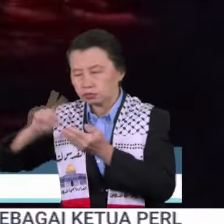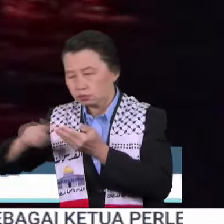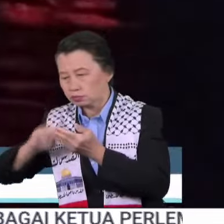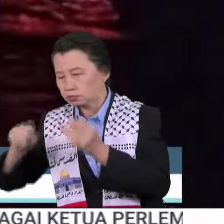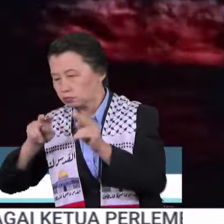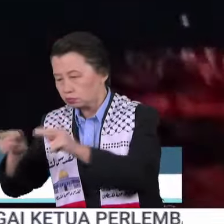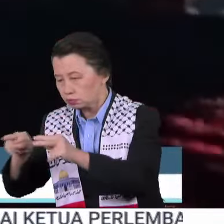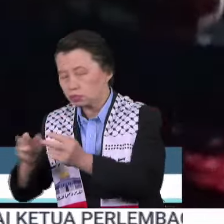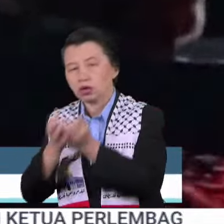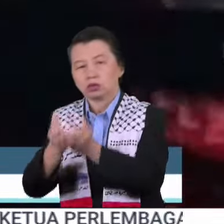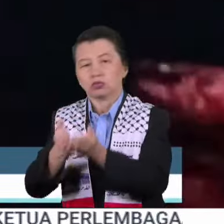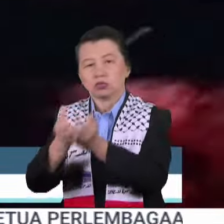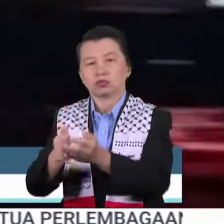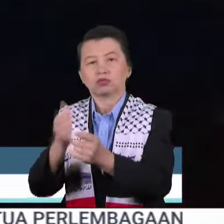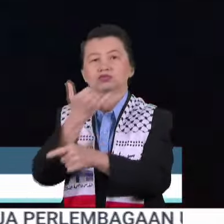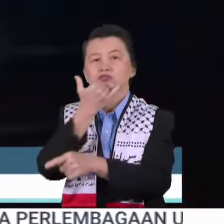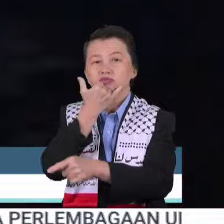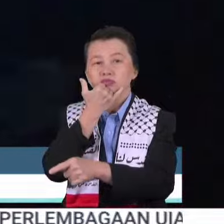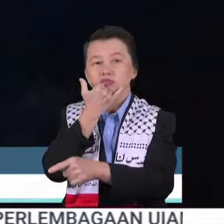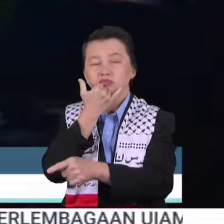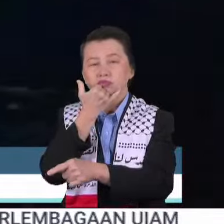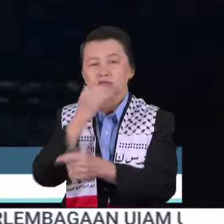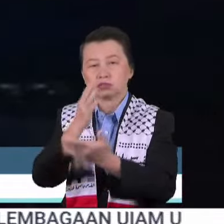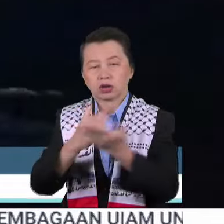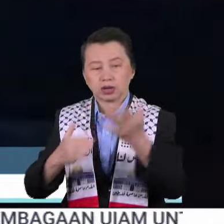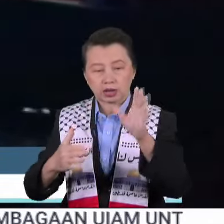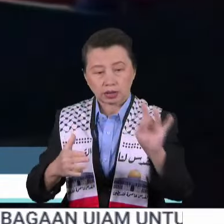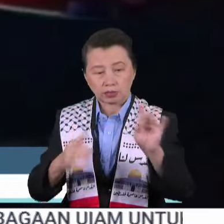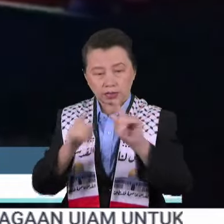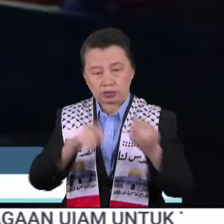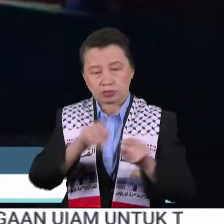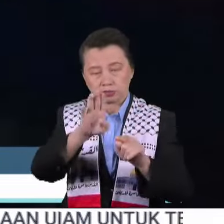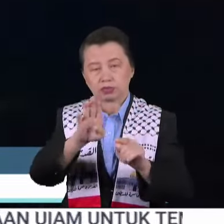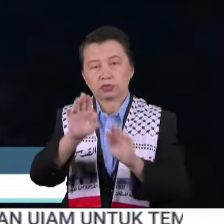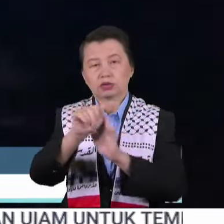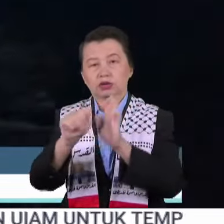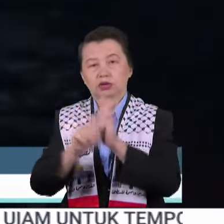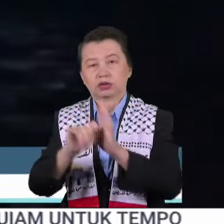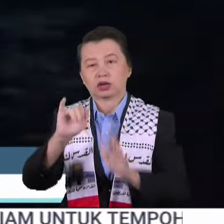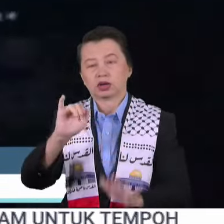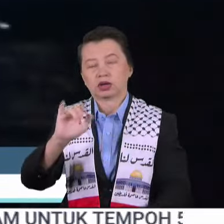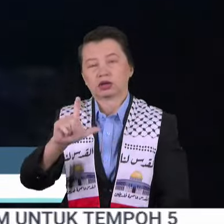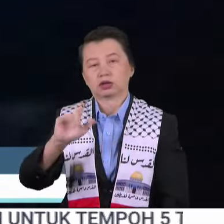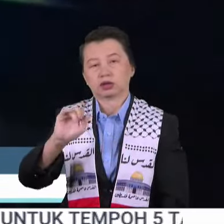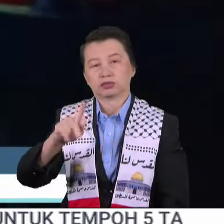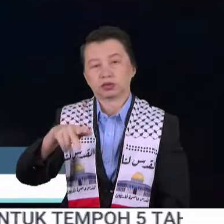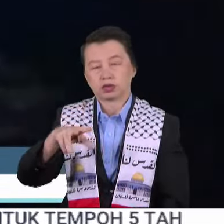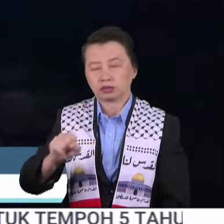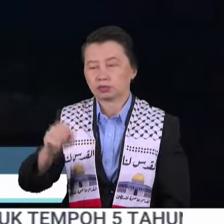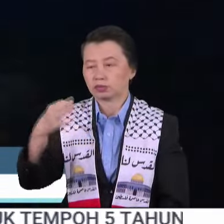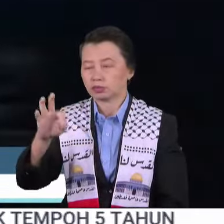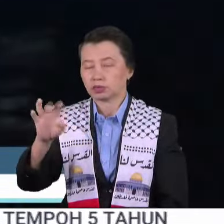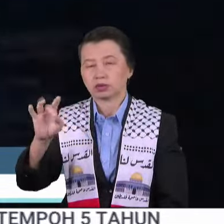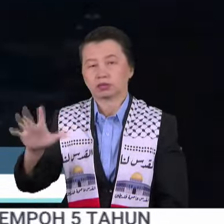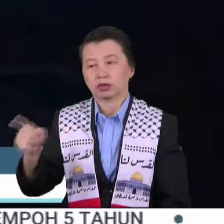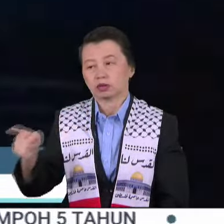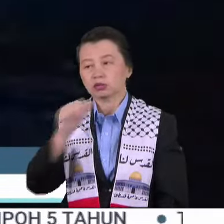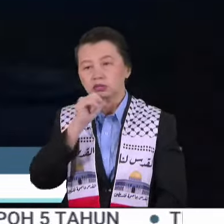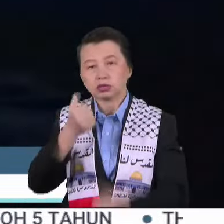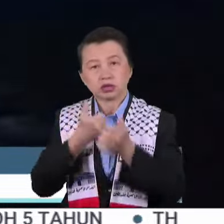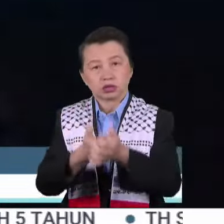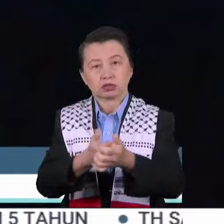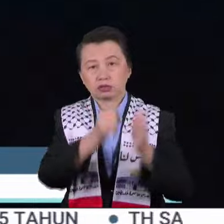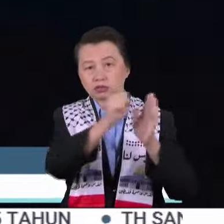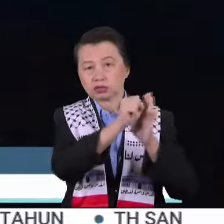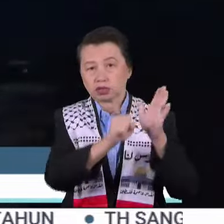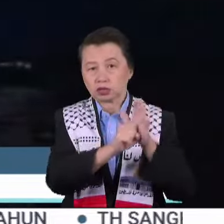mendapati bot melakukan kesalahan di bawah Seksyen 8(B) Akta Perikanan 1985, iaitu melanggar syarat